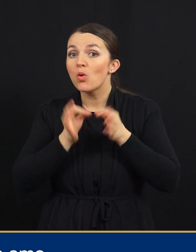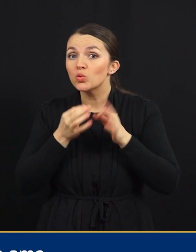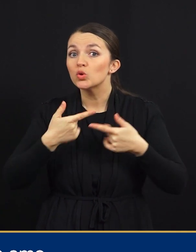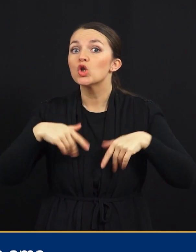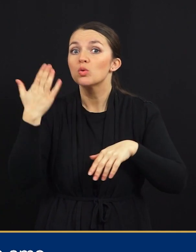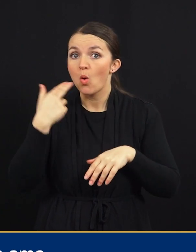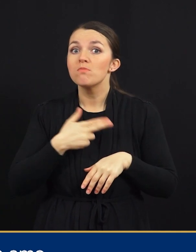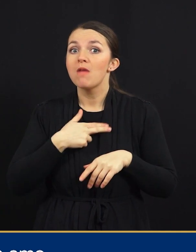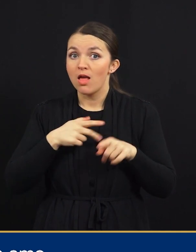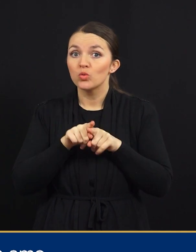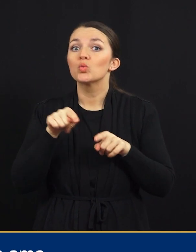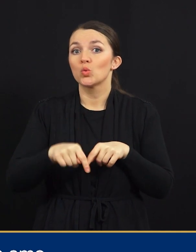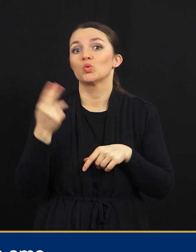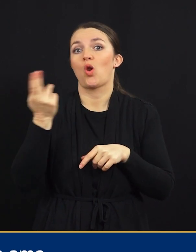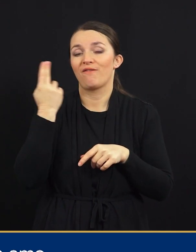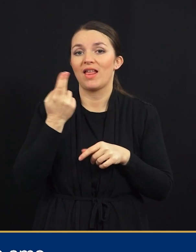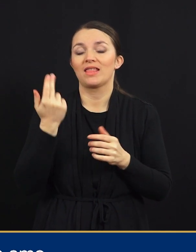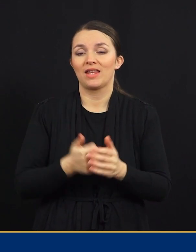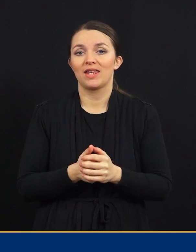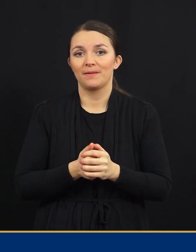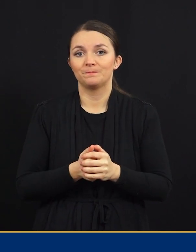smo imeli tudi v Sloveniji.